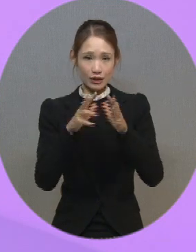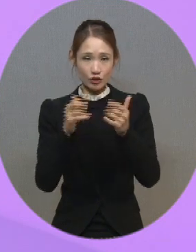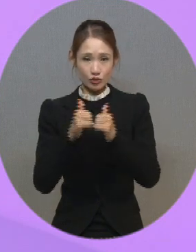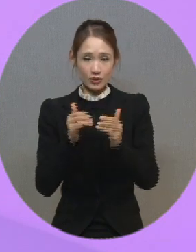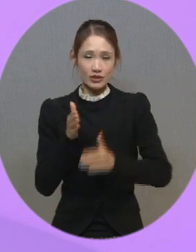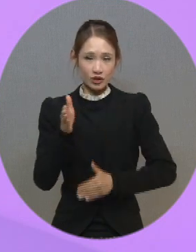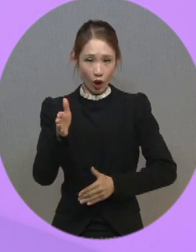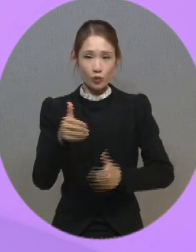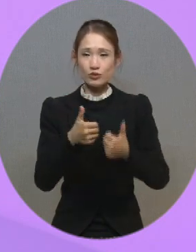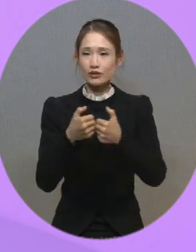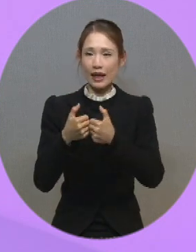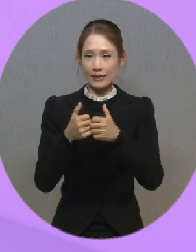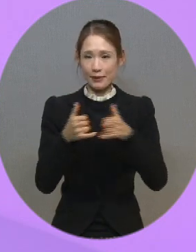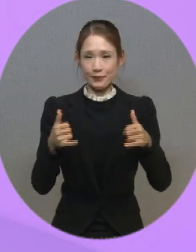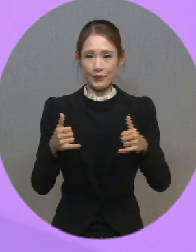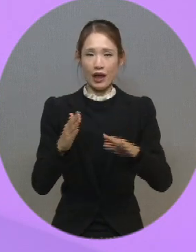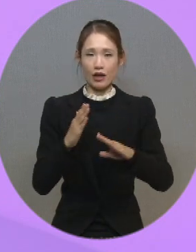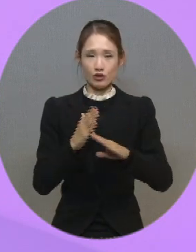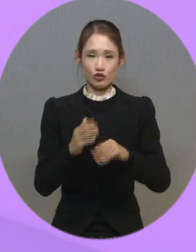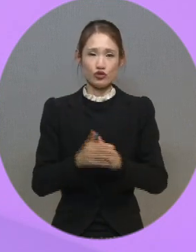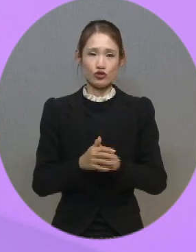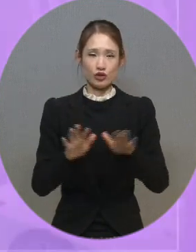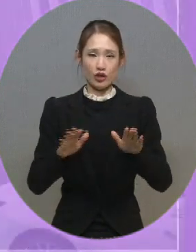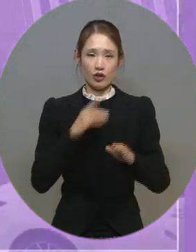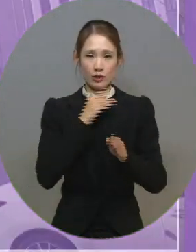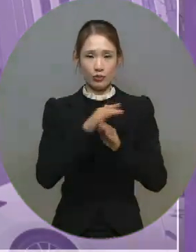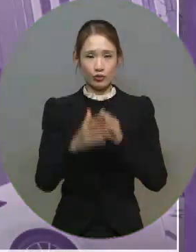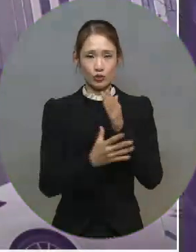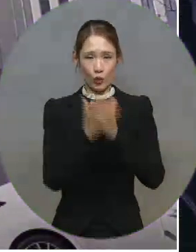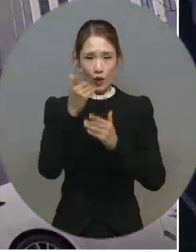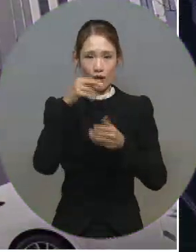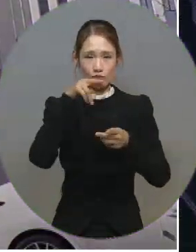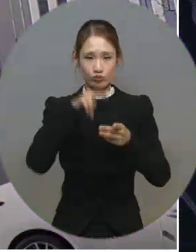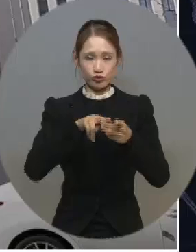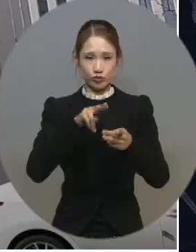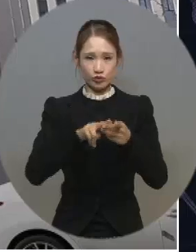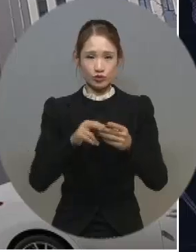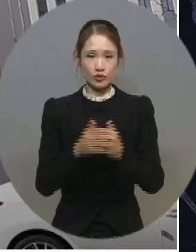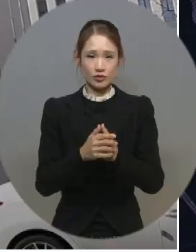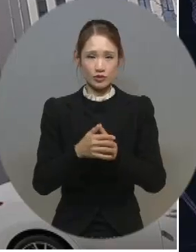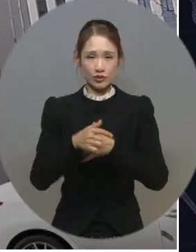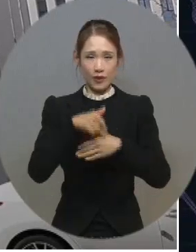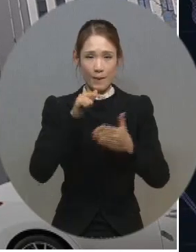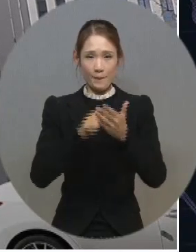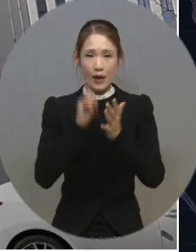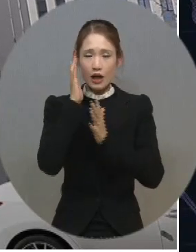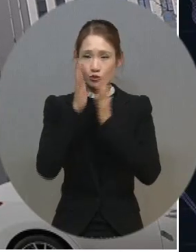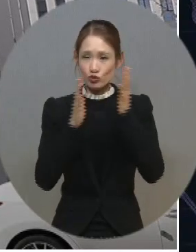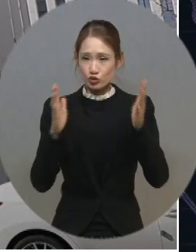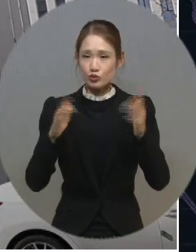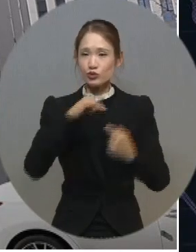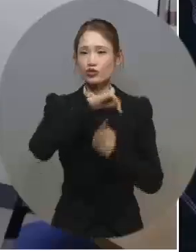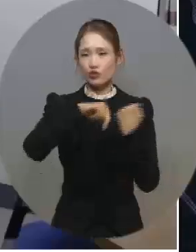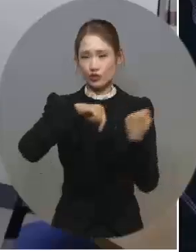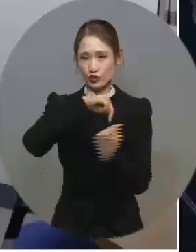있고요. 지금 현재는 남북통합문화센터에 있는 상담센터 마음숲을 운영하고